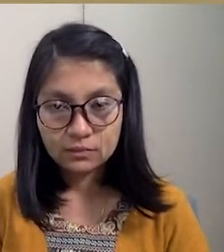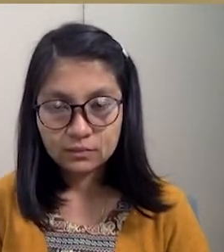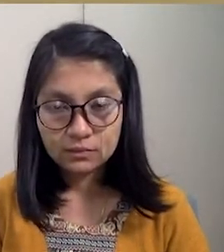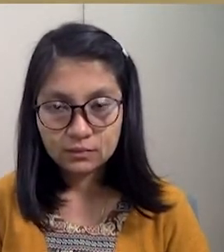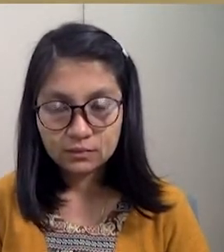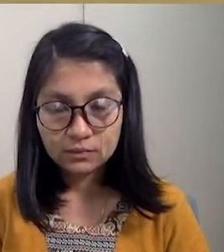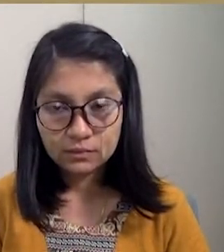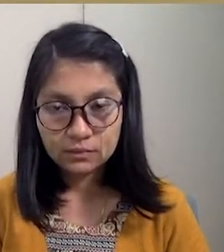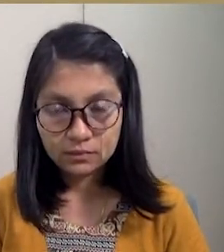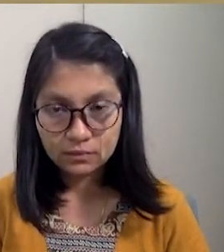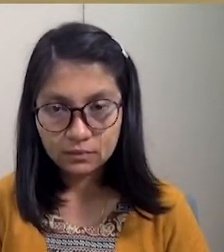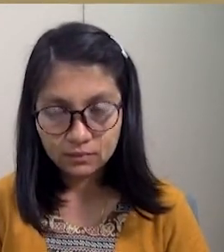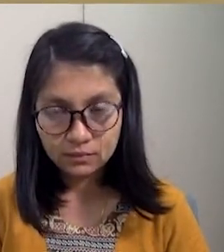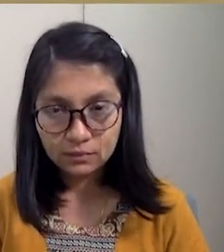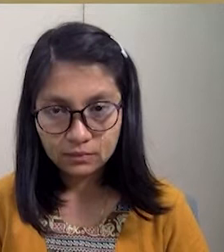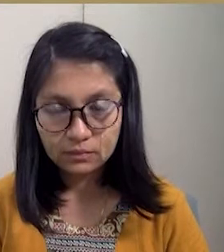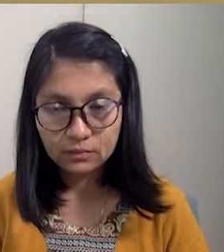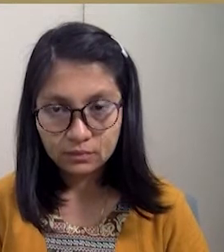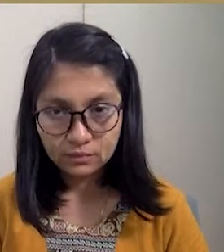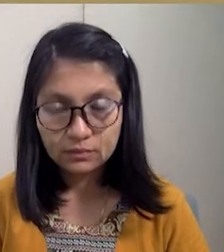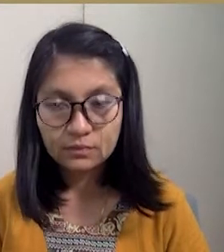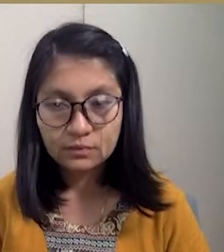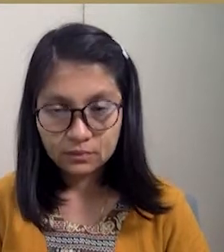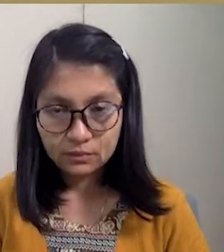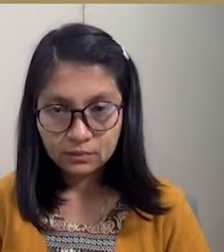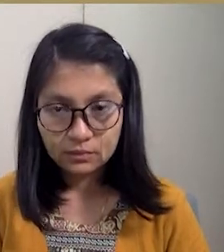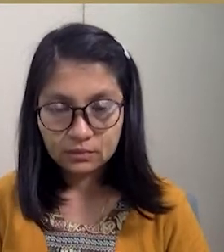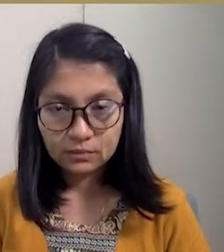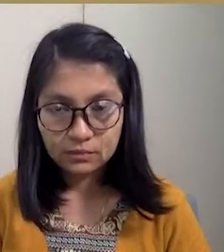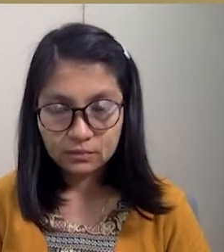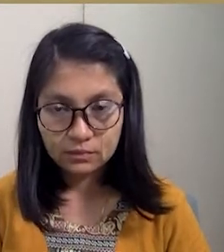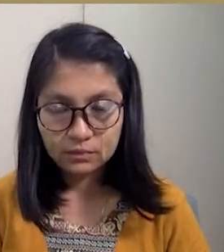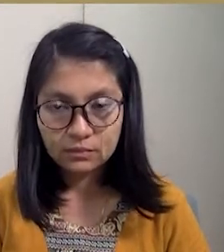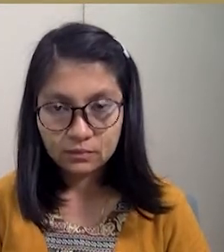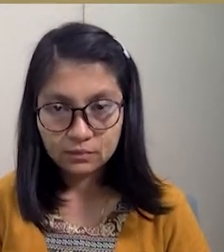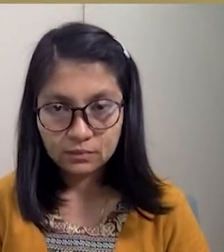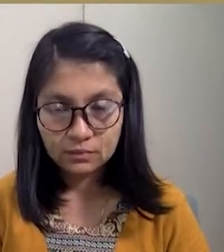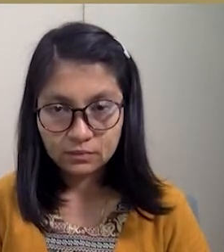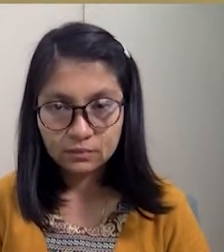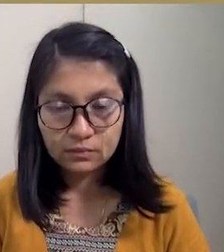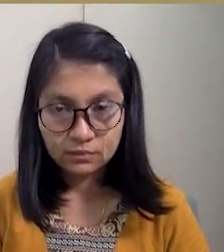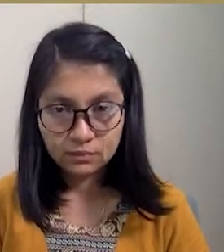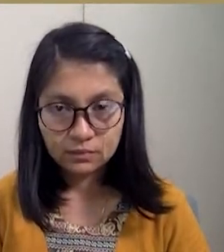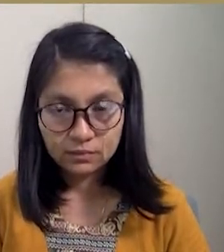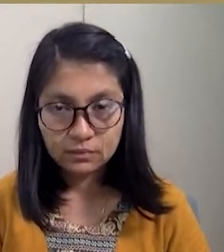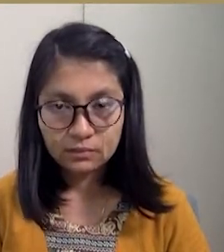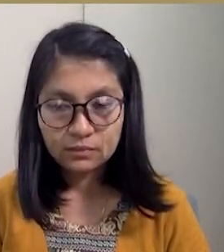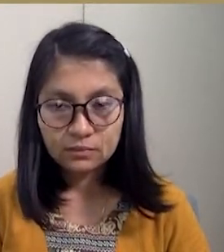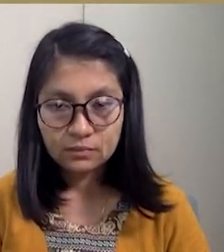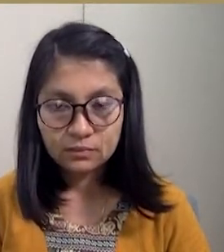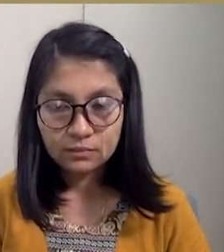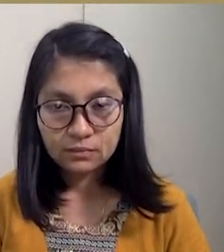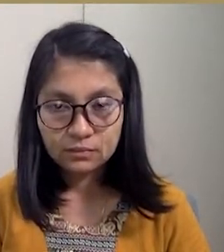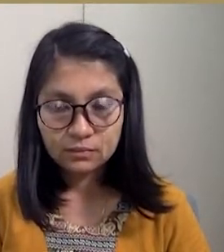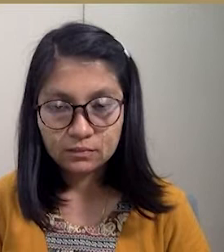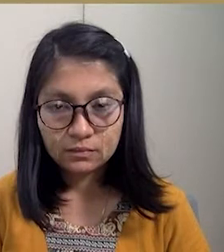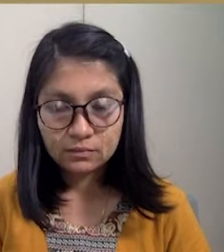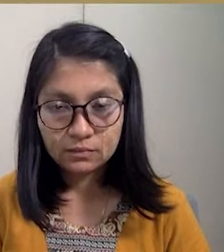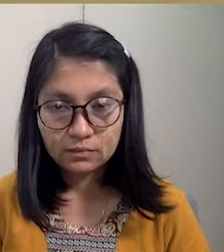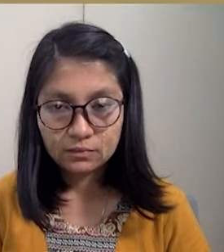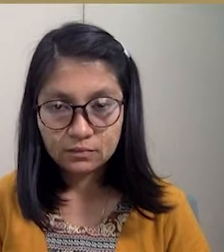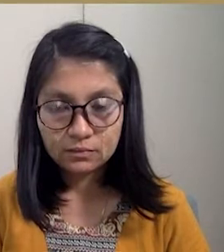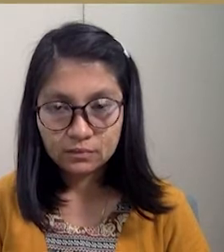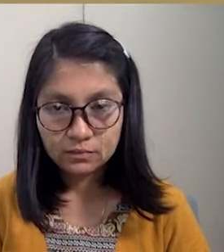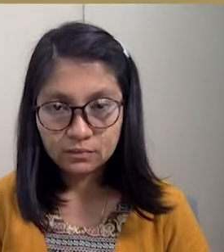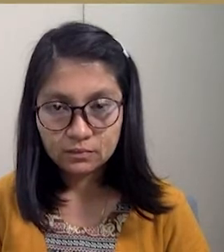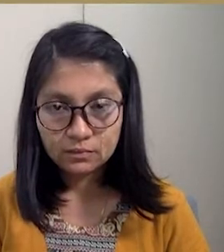သူတို့ရဲ့ထုတ်ပုံတွေပေါ့ဒီပင်လယ်ဓာတ်တွေကမရောရဘူးဆိုရင်ဥပမာတကမာလုံးမှာရှိတဲ့စားသောက်ခံရဟိုတယ်တွေကလည်းပိတ်ထားတာဖြစ်တဲ့အတွက်ကြောင့်မလို့ဒီရောရမရှိ